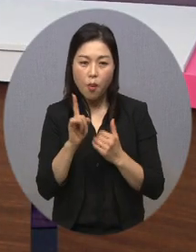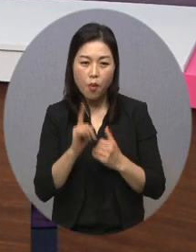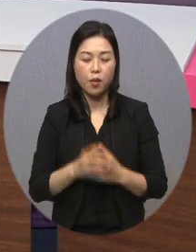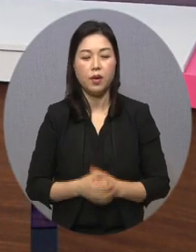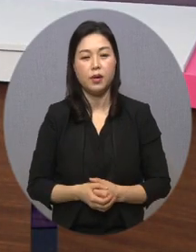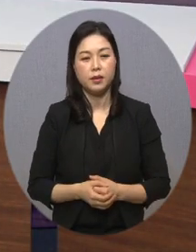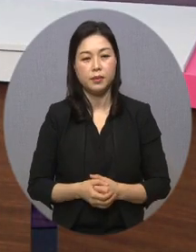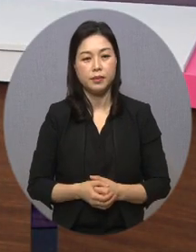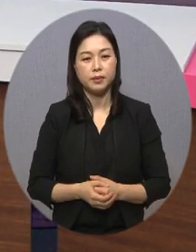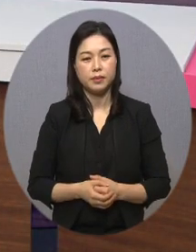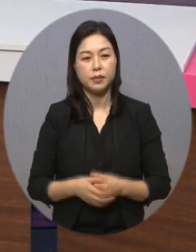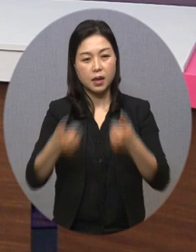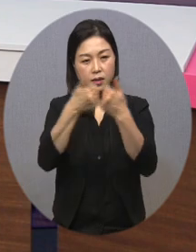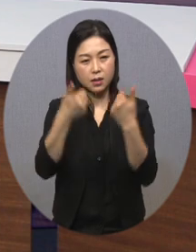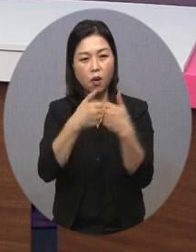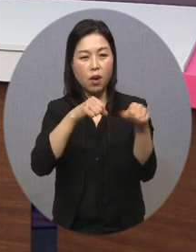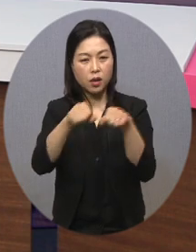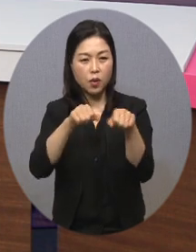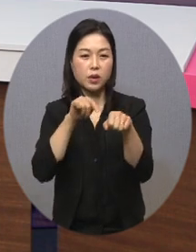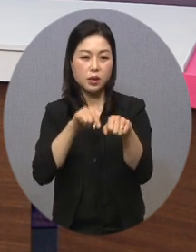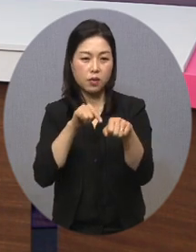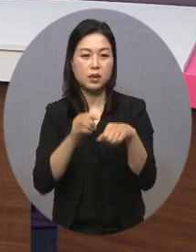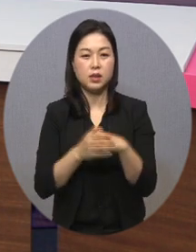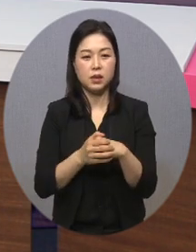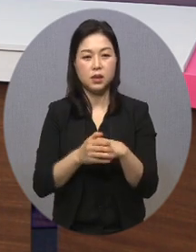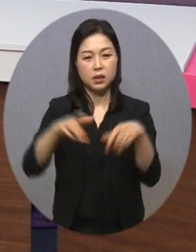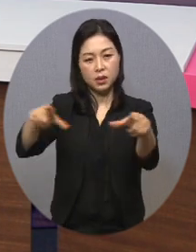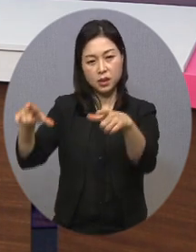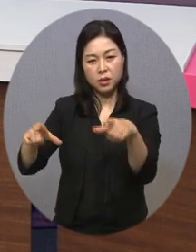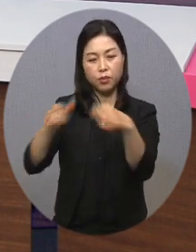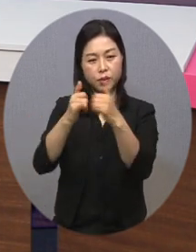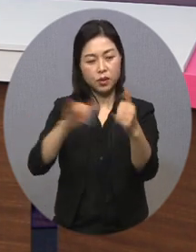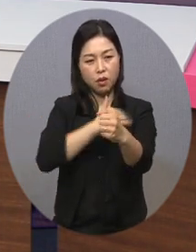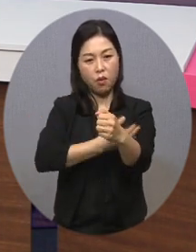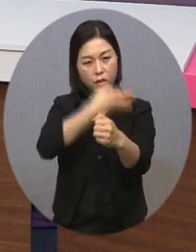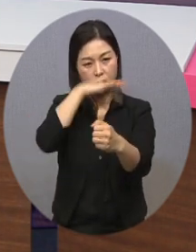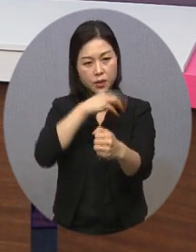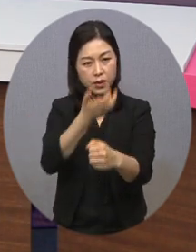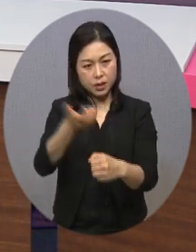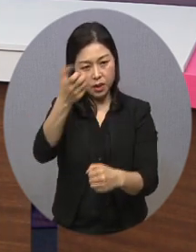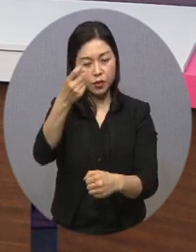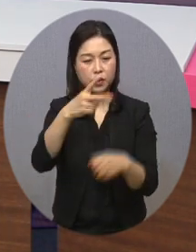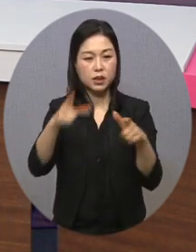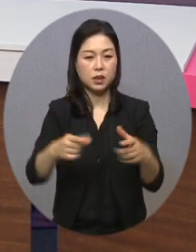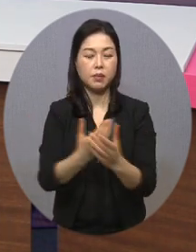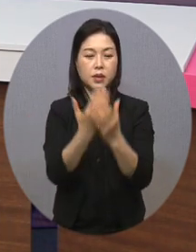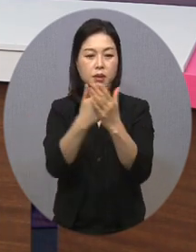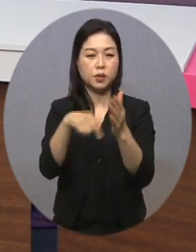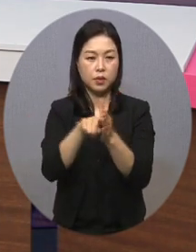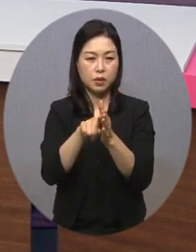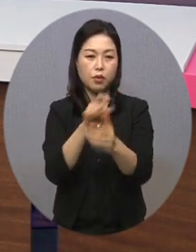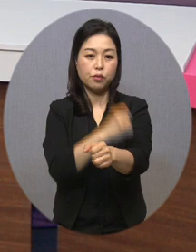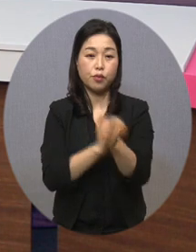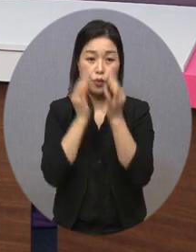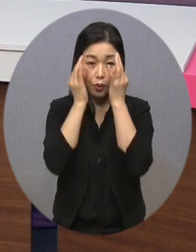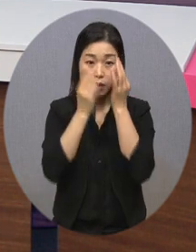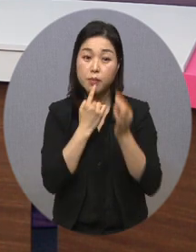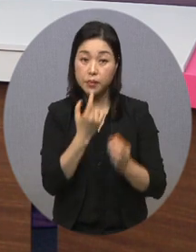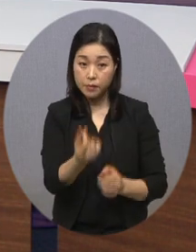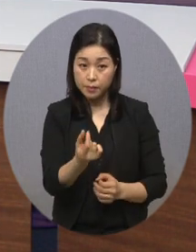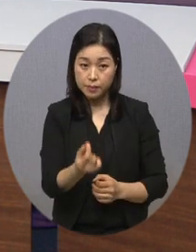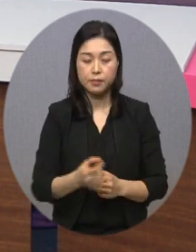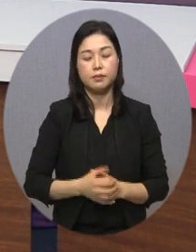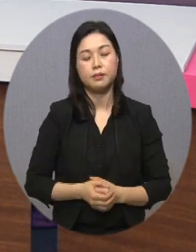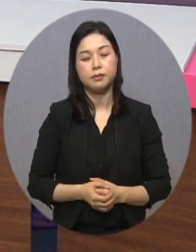사실은 의정활동 자체가 주민들의 권익 향상과 지역발전을 위해서 애를 쓰는 거 아니겠습니까? 네.